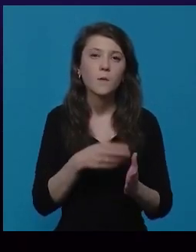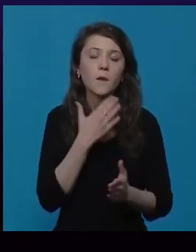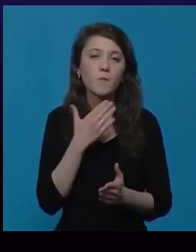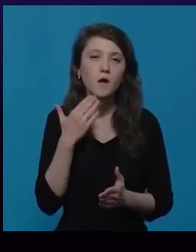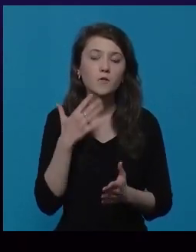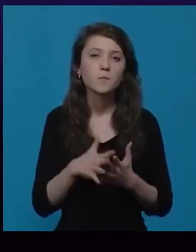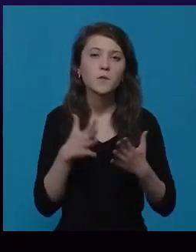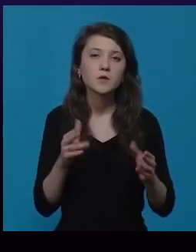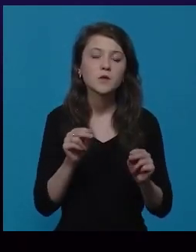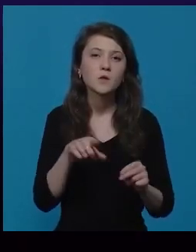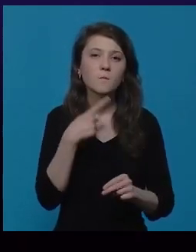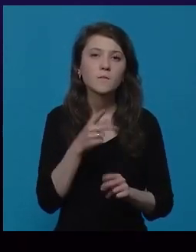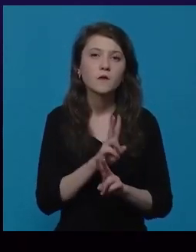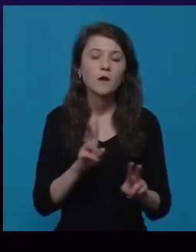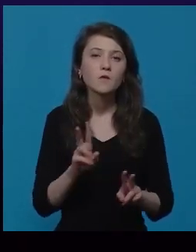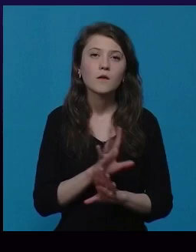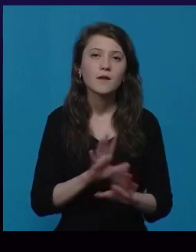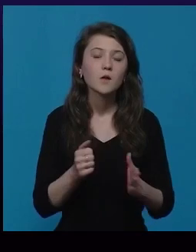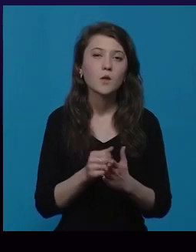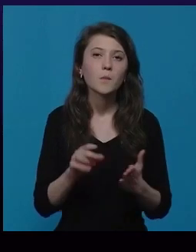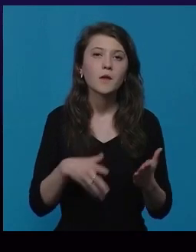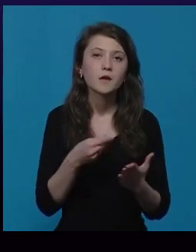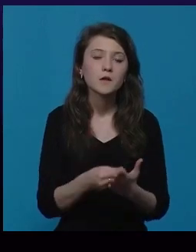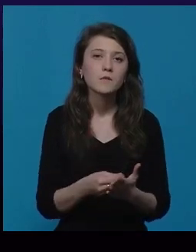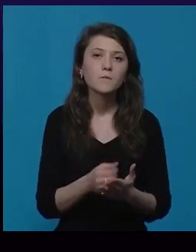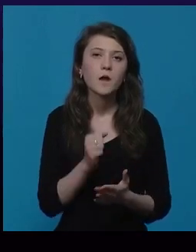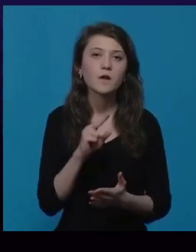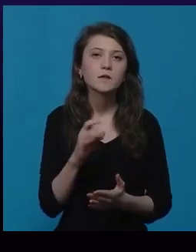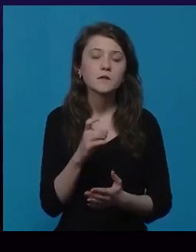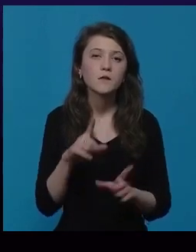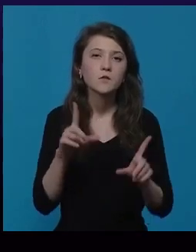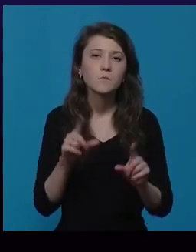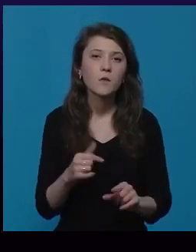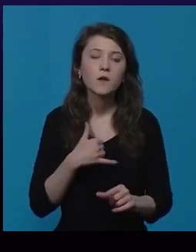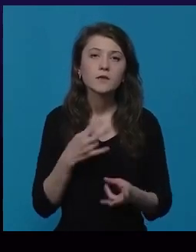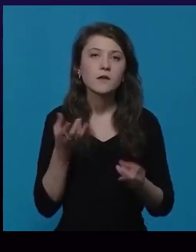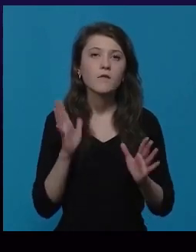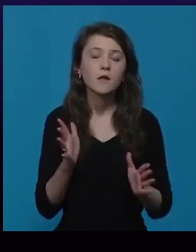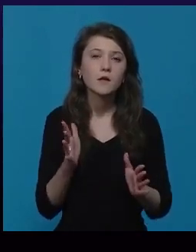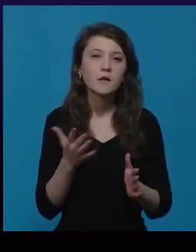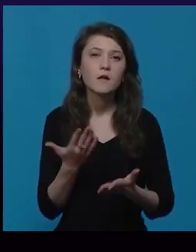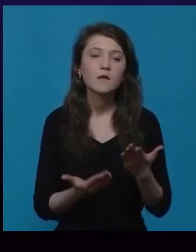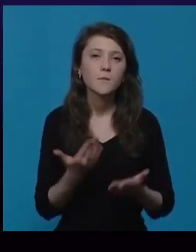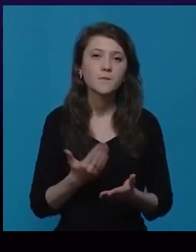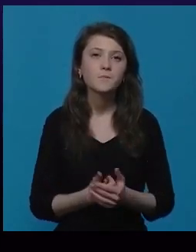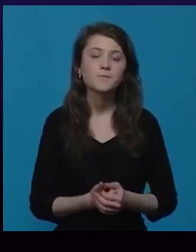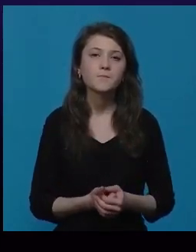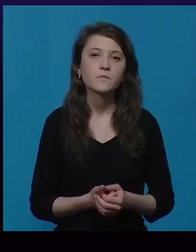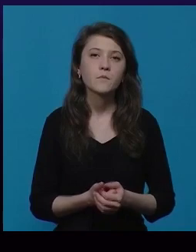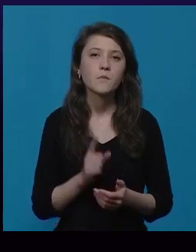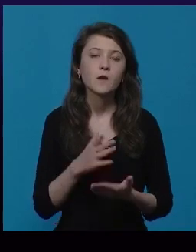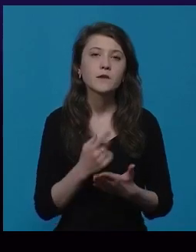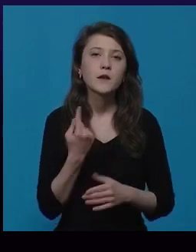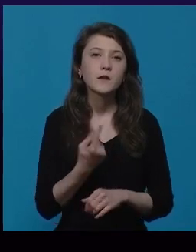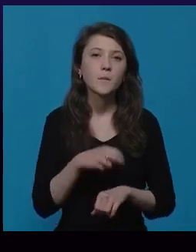що дехто не доплатив. Але і по акцизу зменшилось, бо в нас він невеликий, але на це є єдиний податок, і